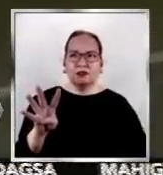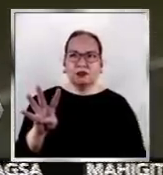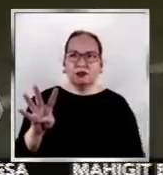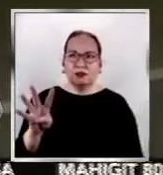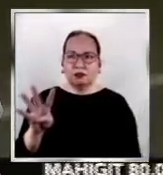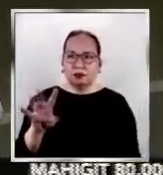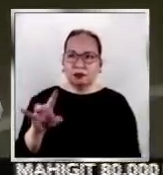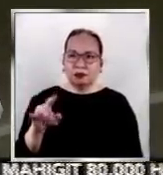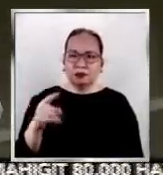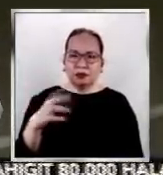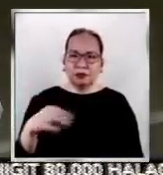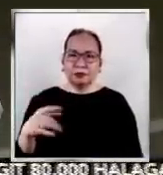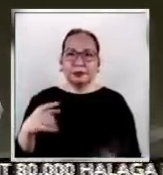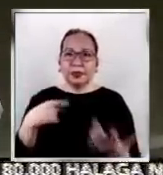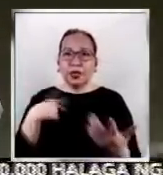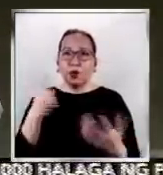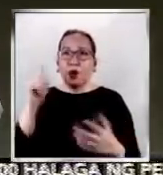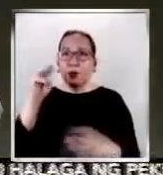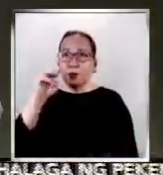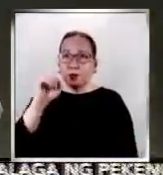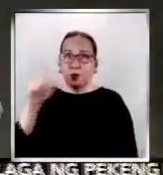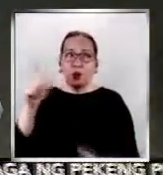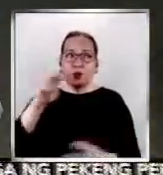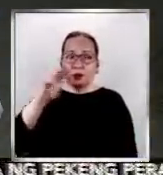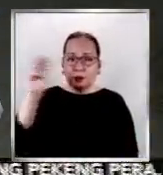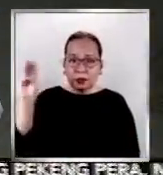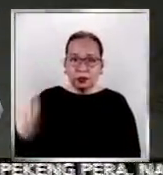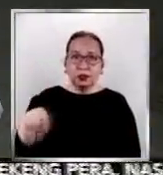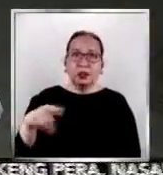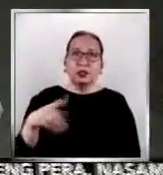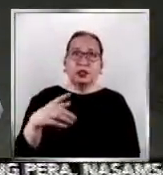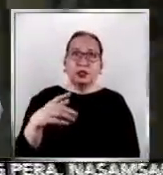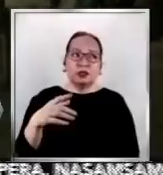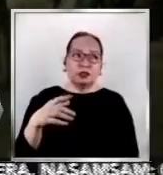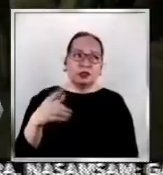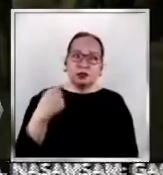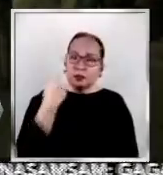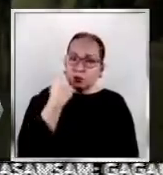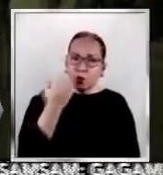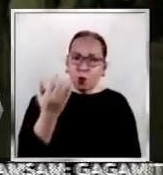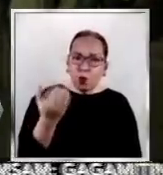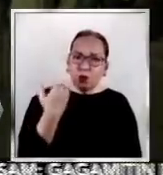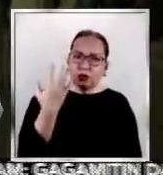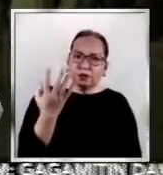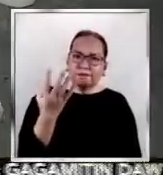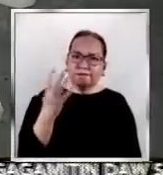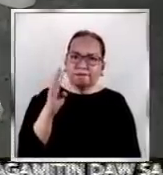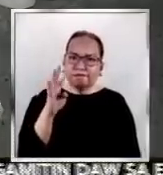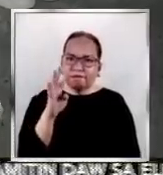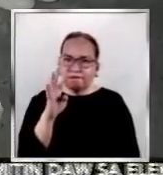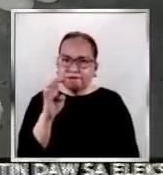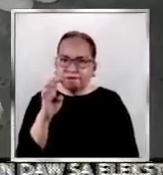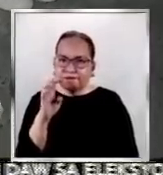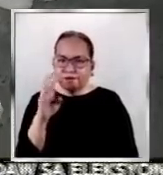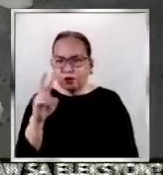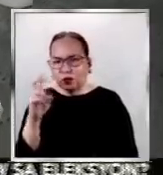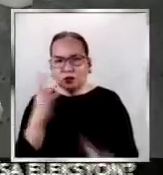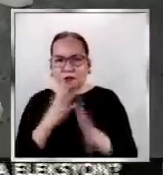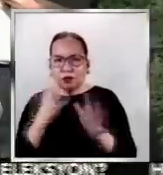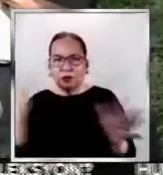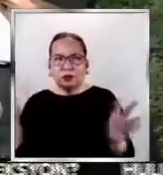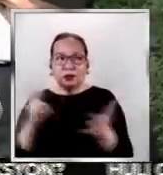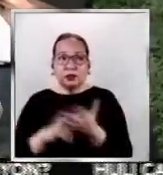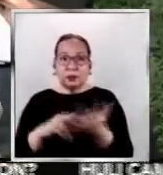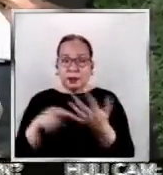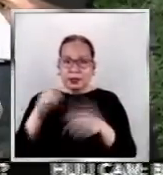Sa isang mall sa Maynila, inabot ng mahigit 200 metro ang pila ng mga magpaparehistro bandang alas 4 ng umaga